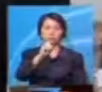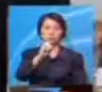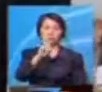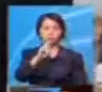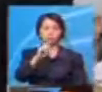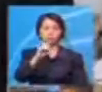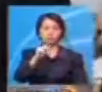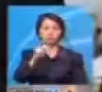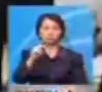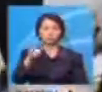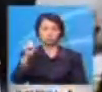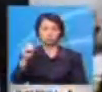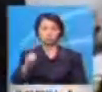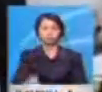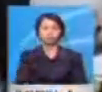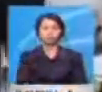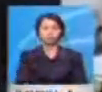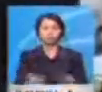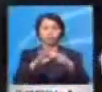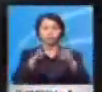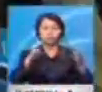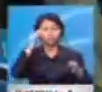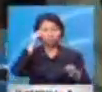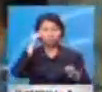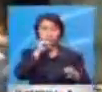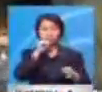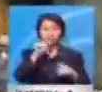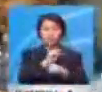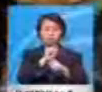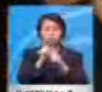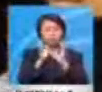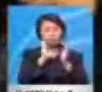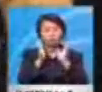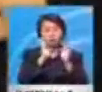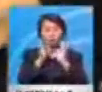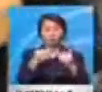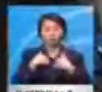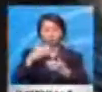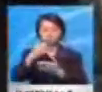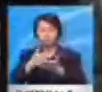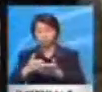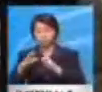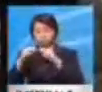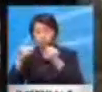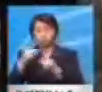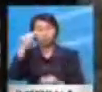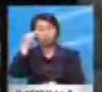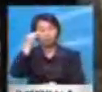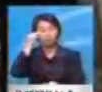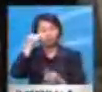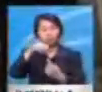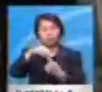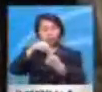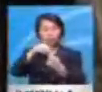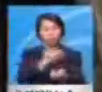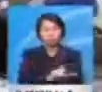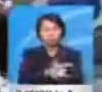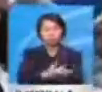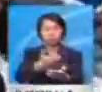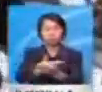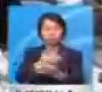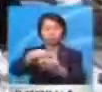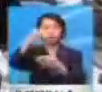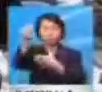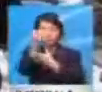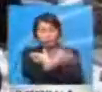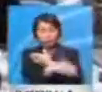Kanada bahasa Melayu yang tidak digunakan dalam pertuturan harian menyebabkan ada di kalangan masyarakat melayu terutamanya generasi baru di luar